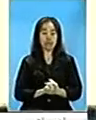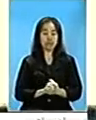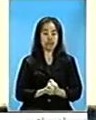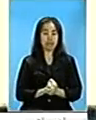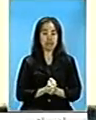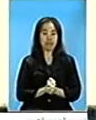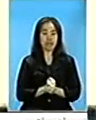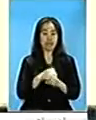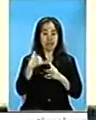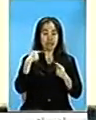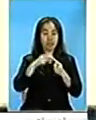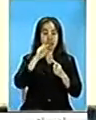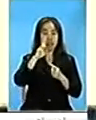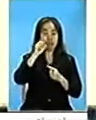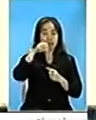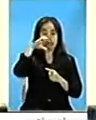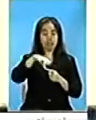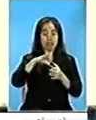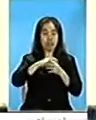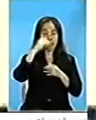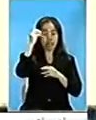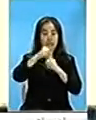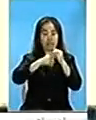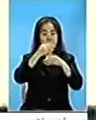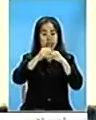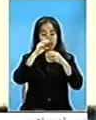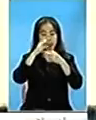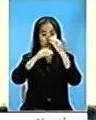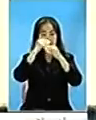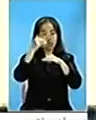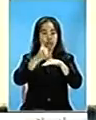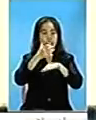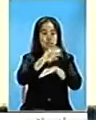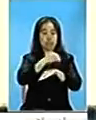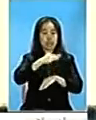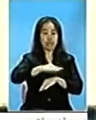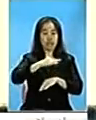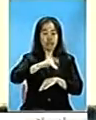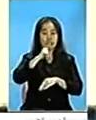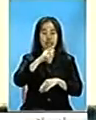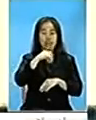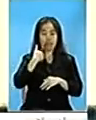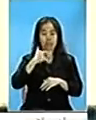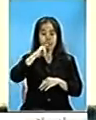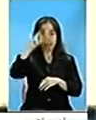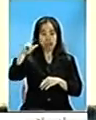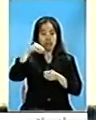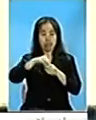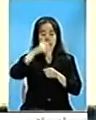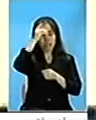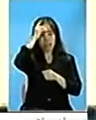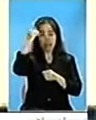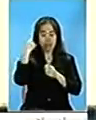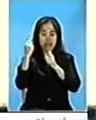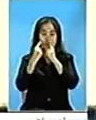ทางสภาพัฒนาการเมืองมีความเห็นอย่างไรเพราะว่าผมก็เพิ่งไปเยอรมันมาไปคุยกับผู้เชี่ยวชาญ